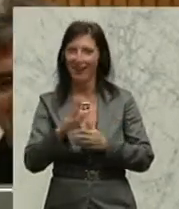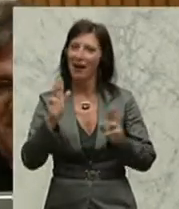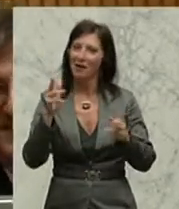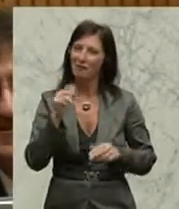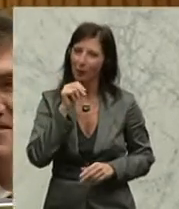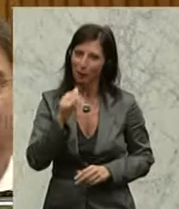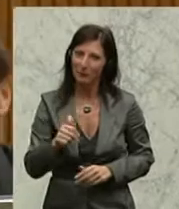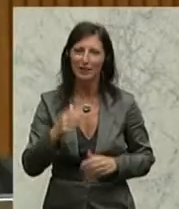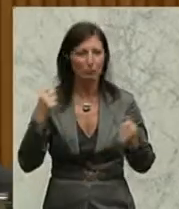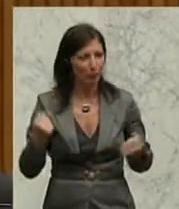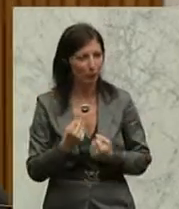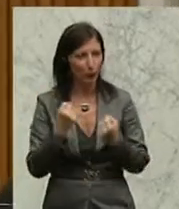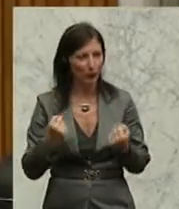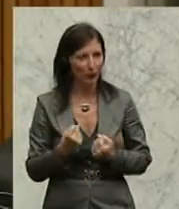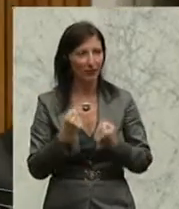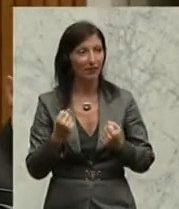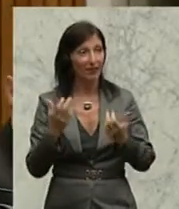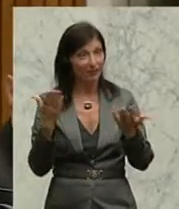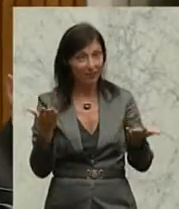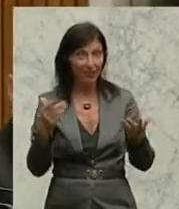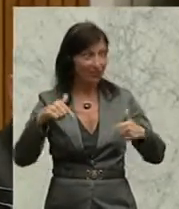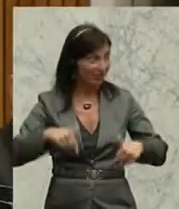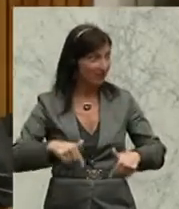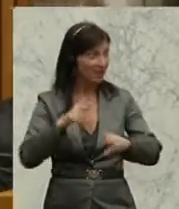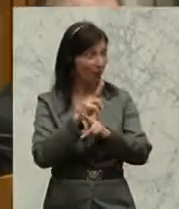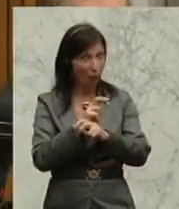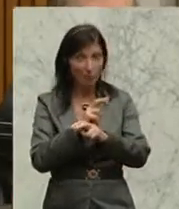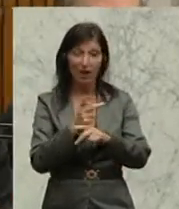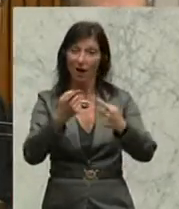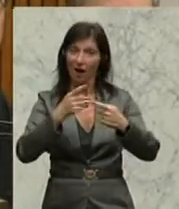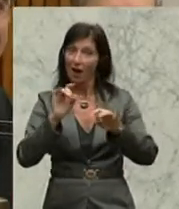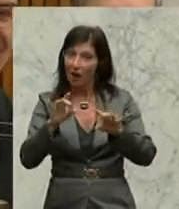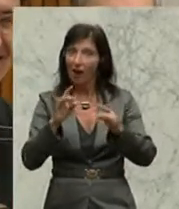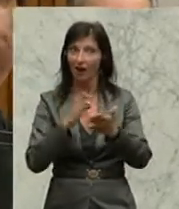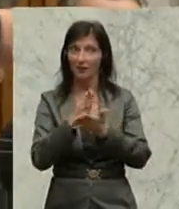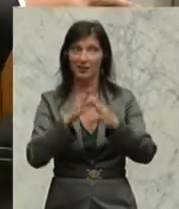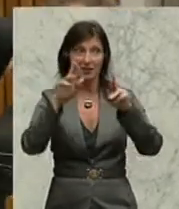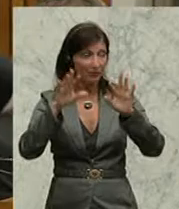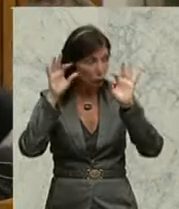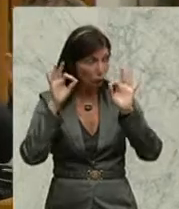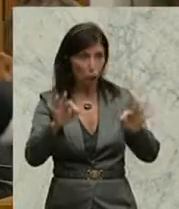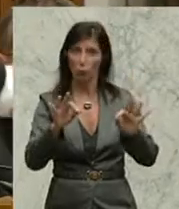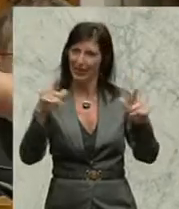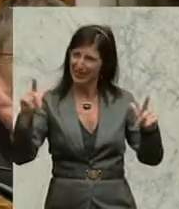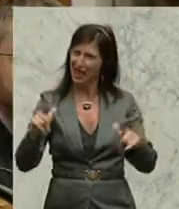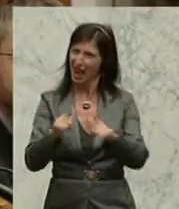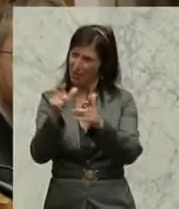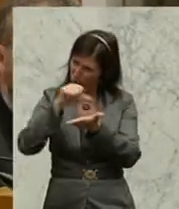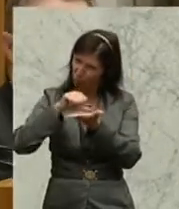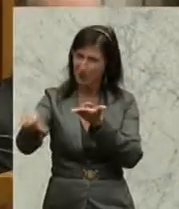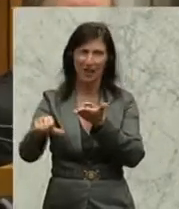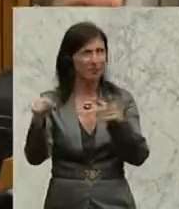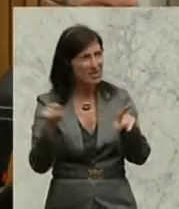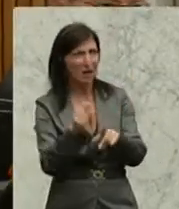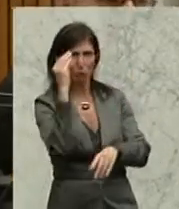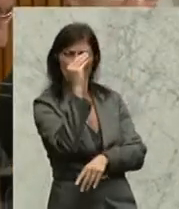der brühe dass wir in diesem jahr erklärt ist recht wo leistung sich auszahlen für die lehrer genauso wie die schüler warum du mit ihr das nicht